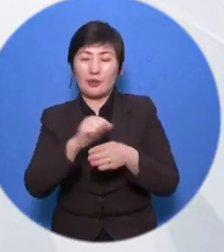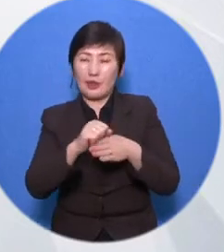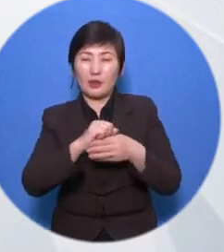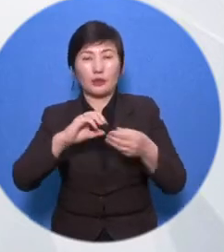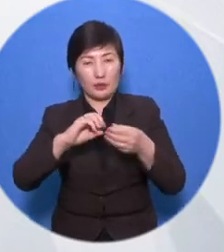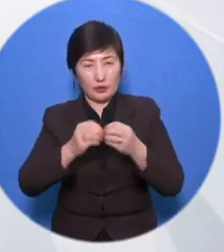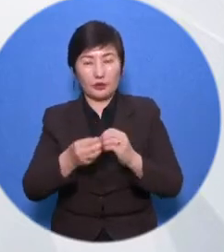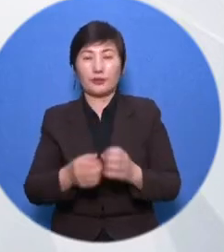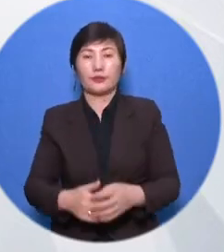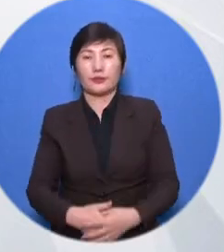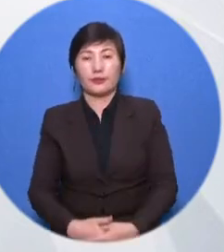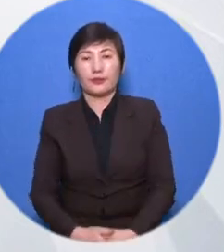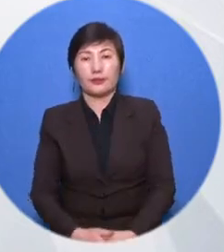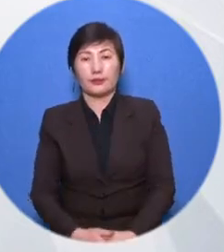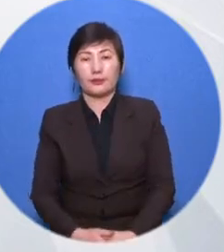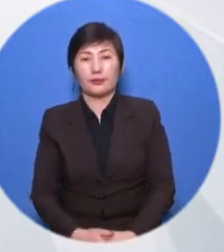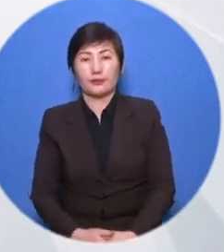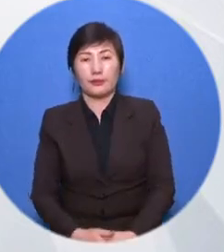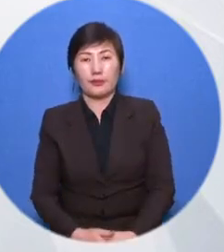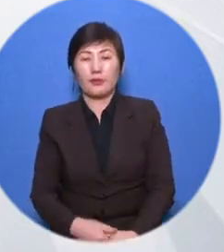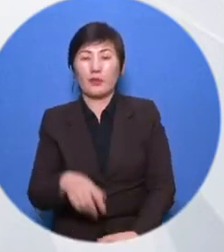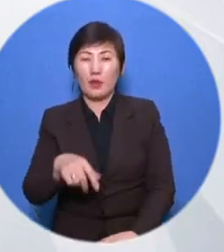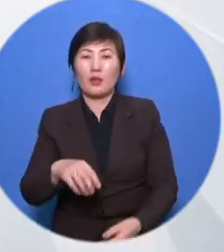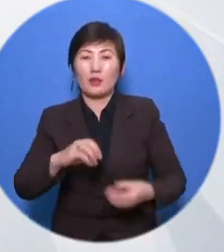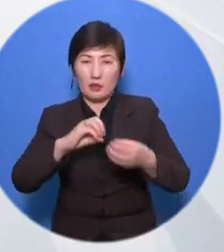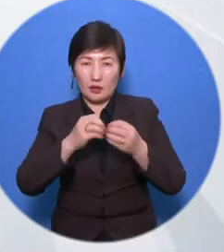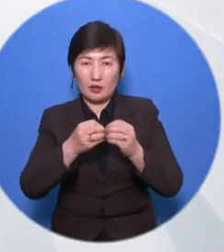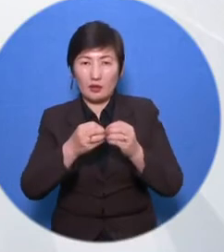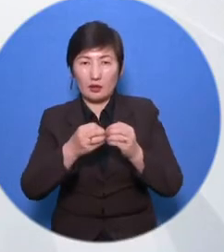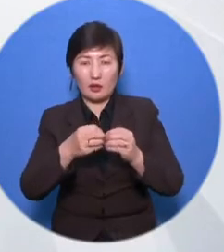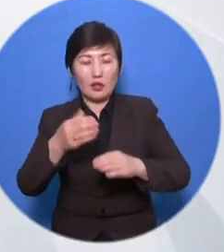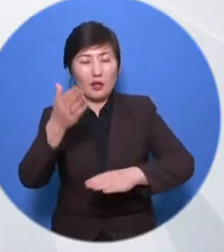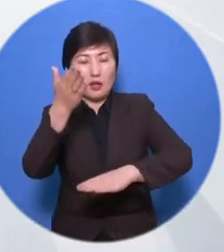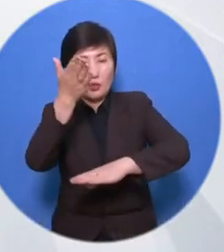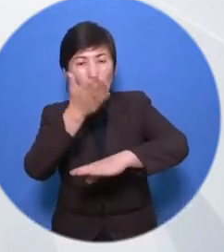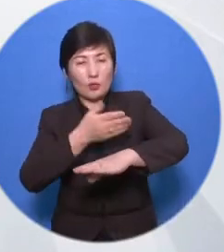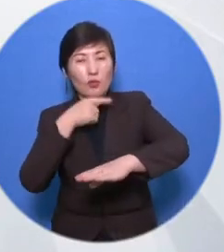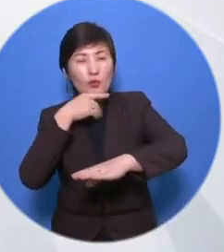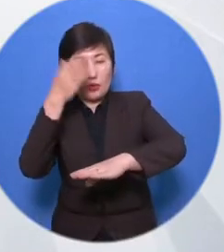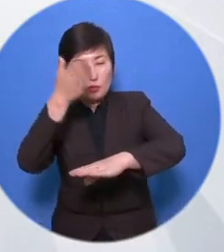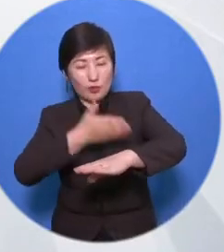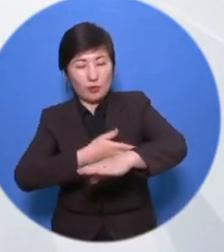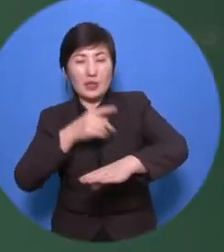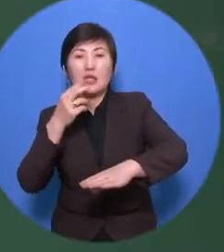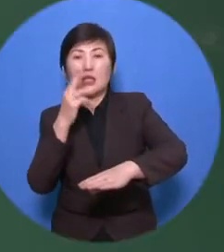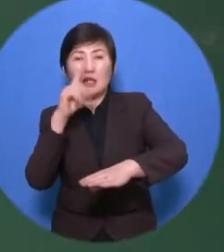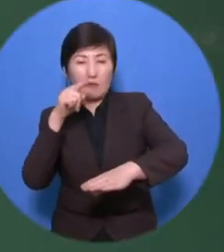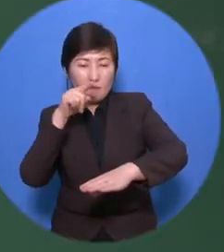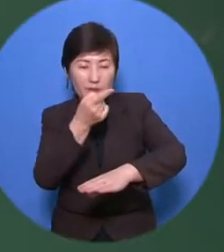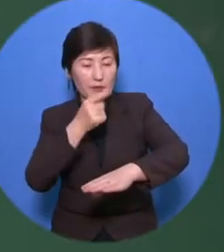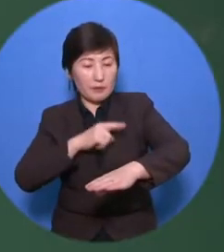даалгаврыг гүйцэтгэе. За үүнийг гүйцэтгэхийн тулд шулуун дээрээ бид нар цэгүүд тэмдэглэе. За.